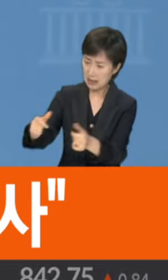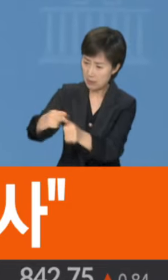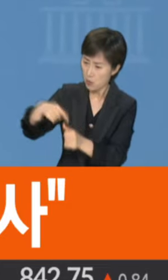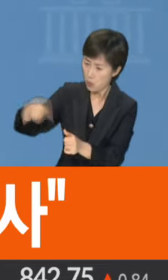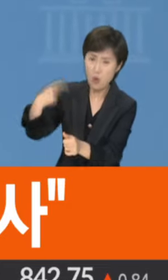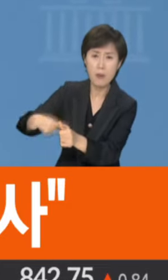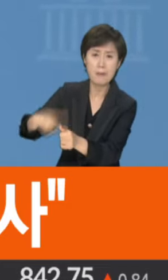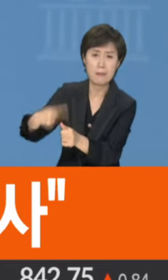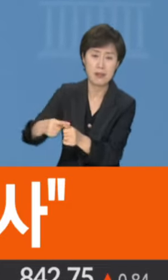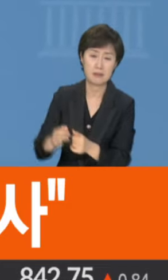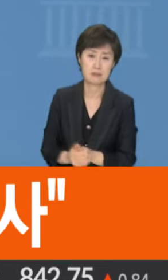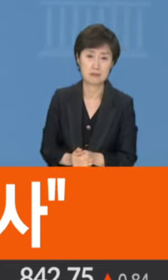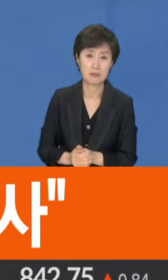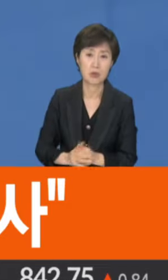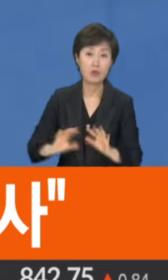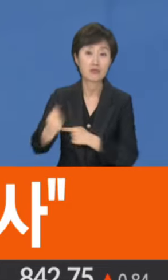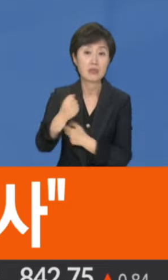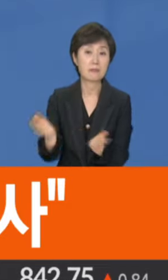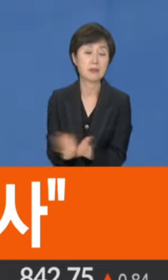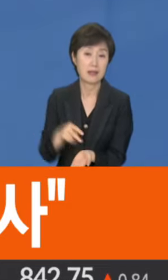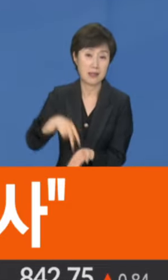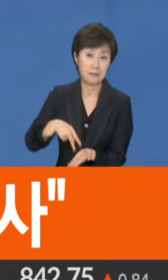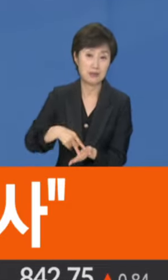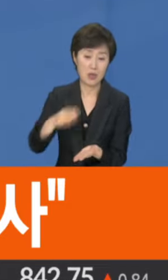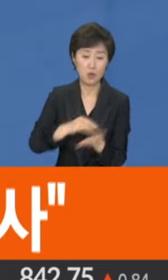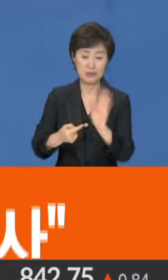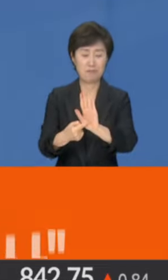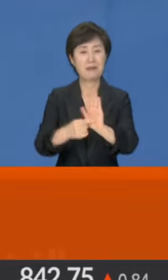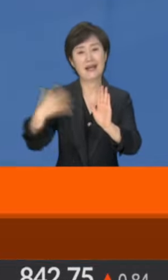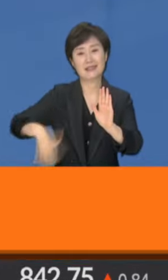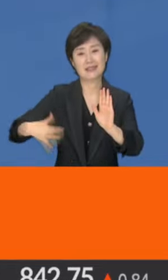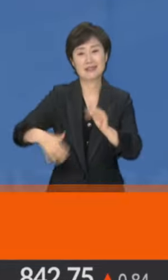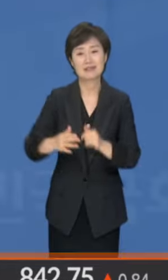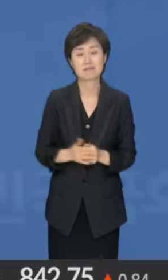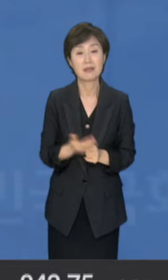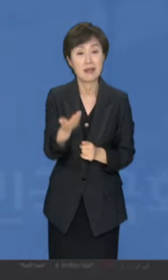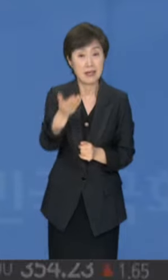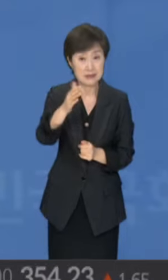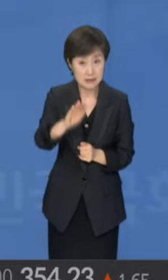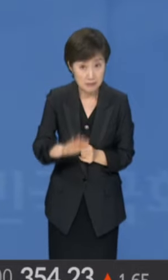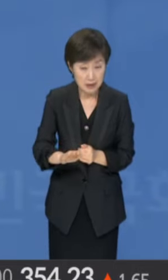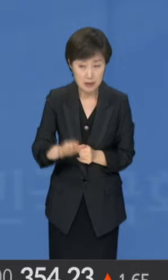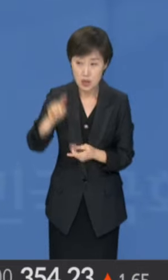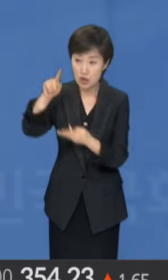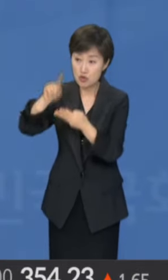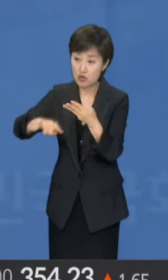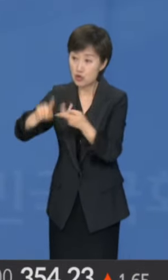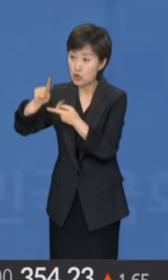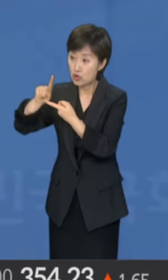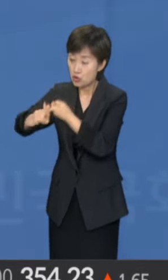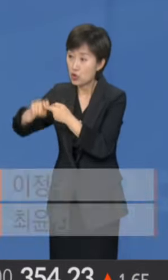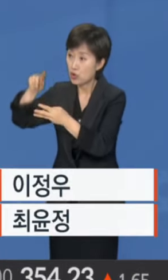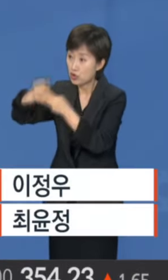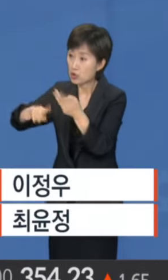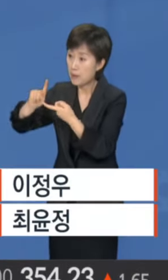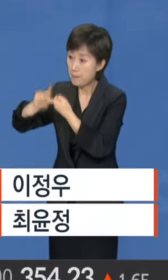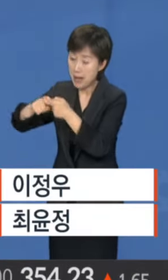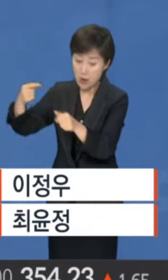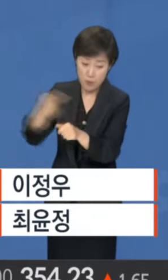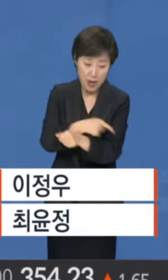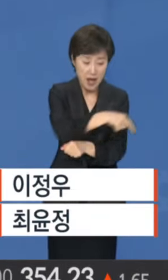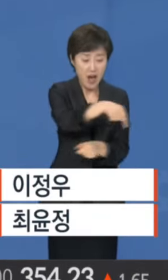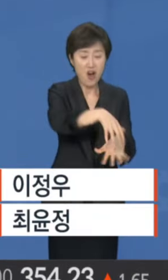비판했습니다 국민의 힘에 아직 공식적인 반응이 나오지 않았는데요 다만 윤계 김웅 의원은 정비서